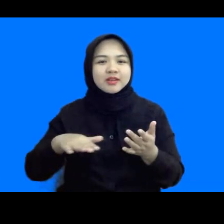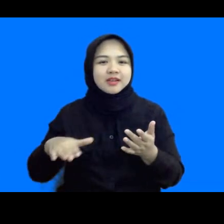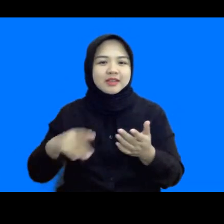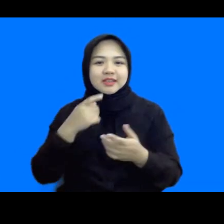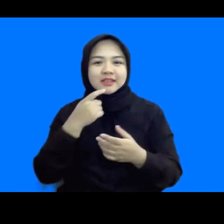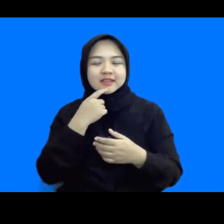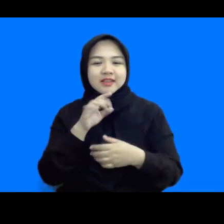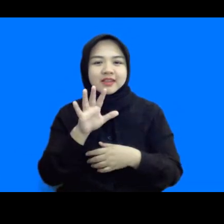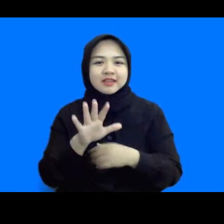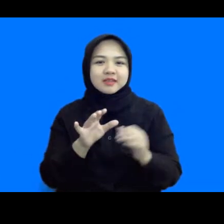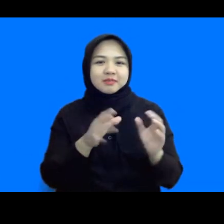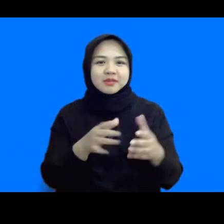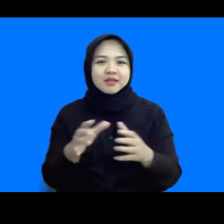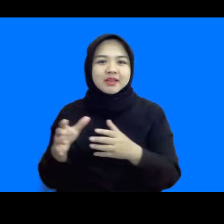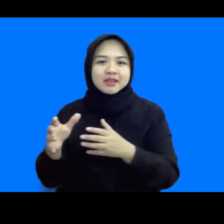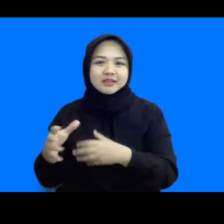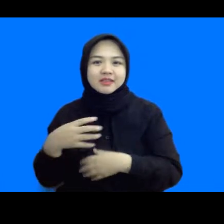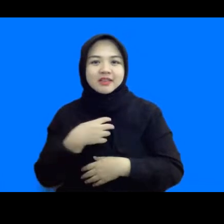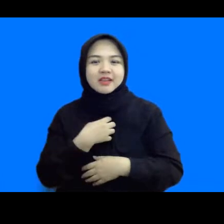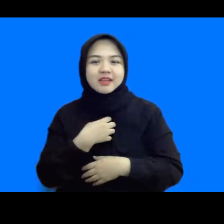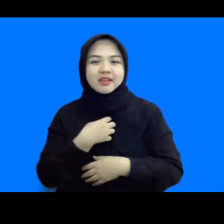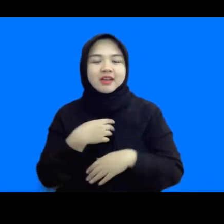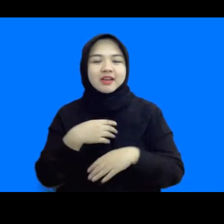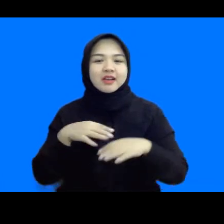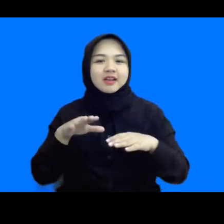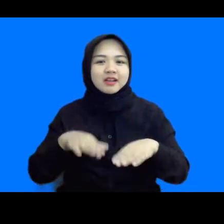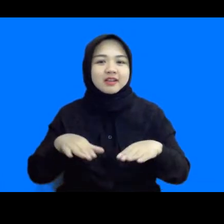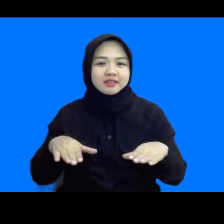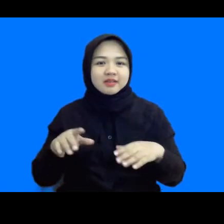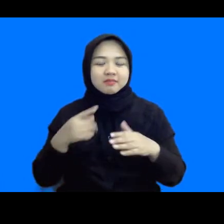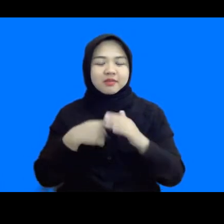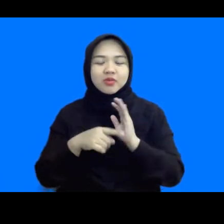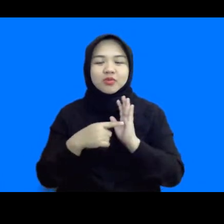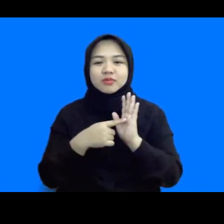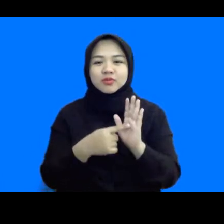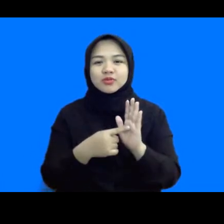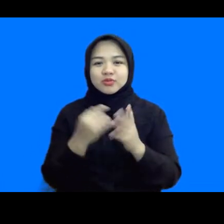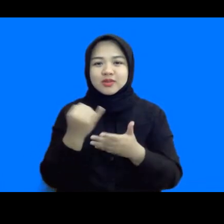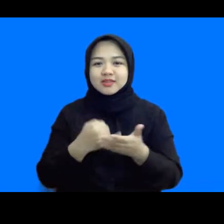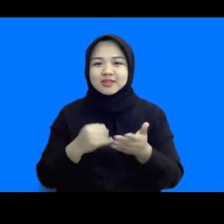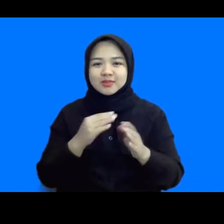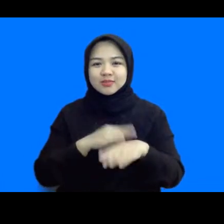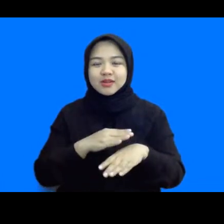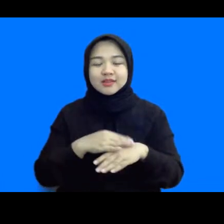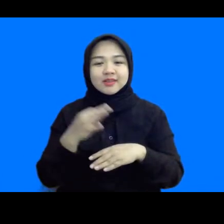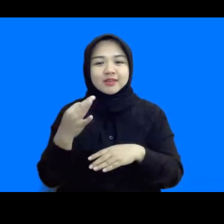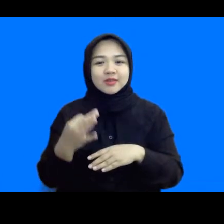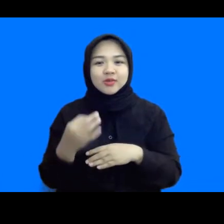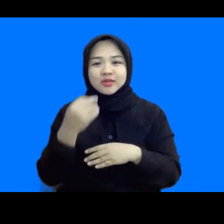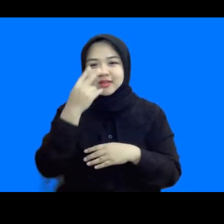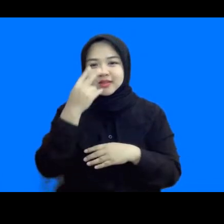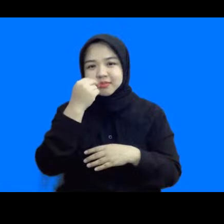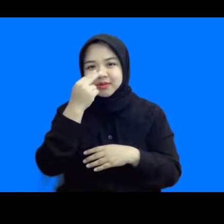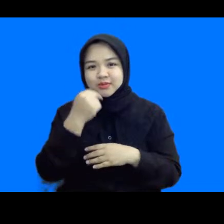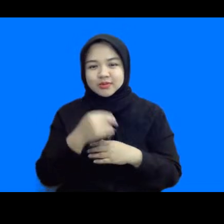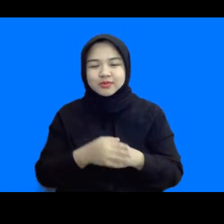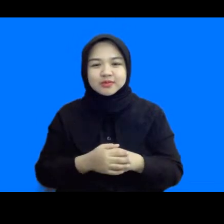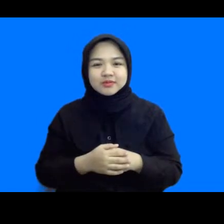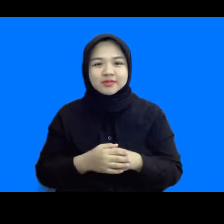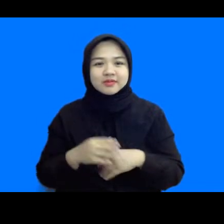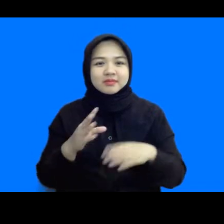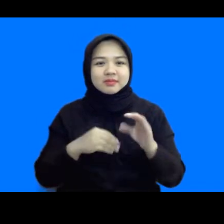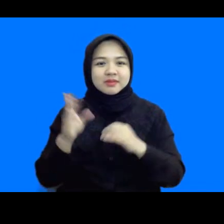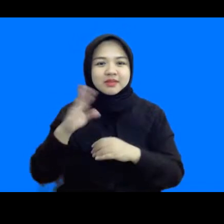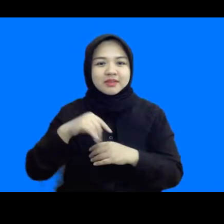mengenai 5 klaster hak anak melalui pertunjukan seni budaya di Kota Bandung. Perbincangan hari